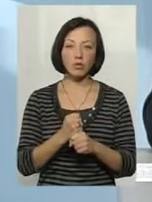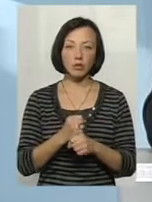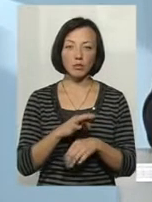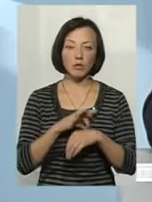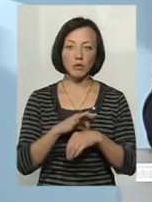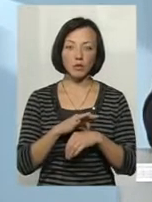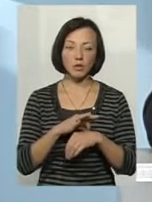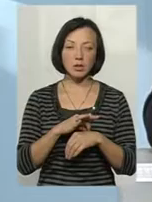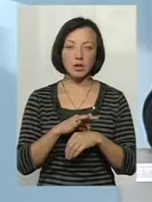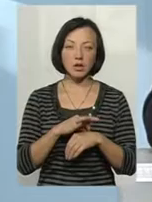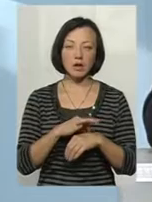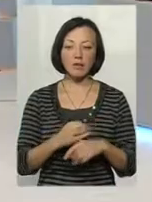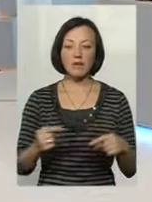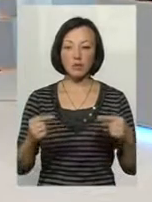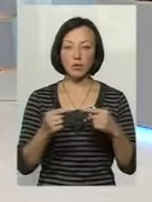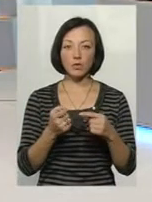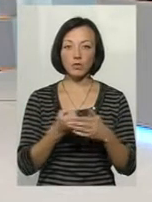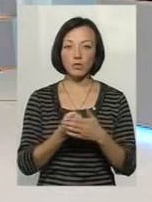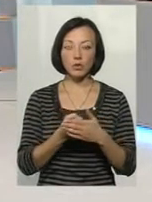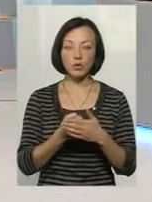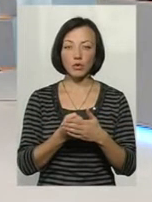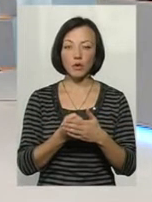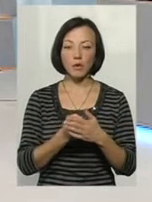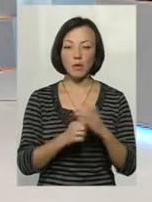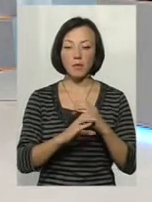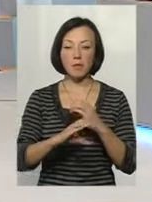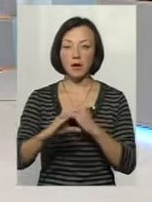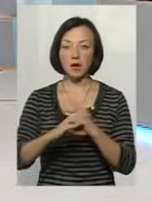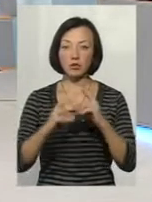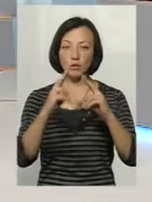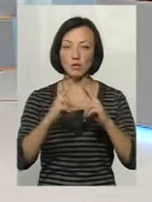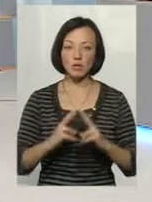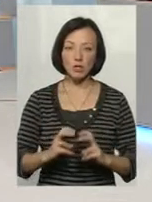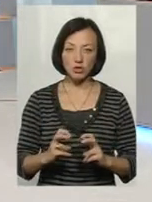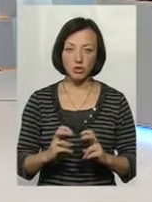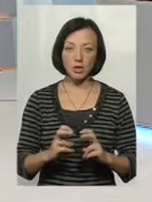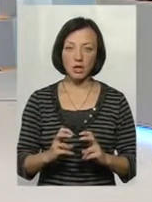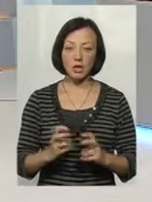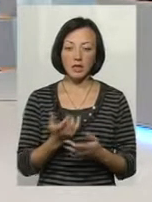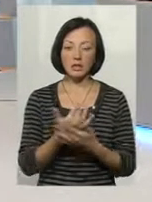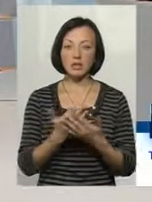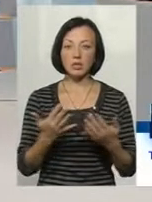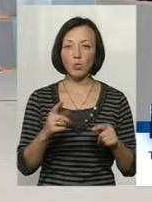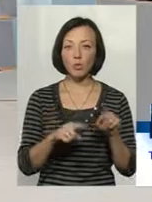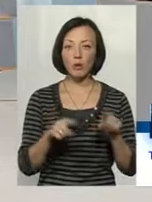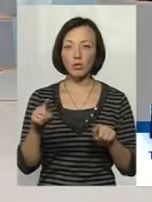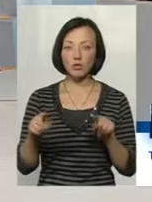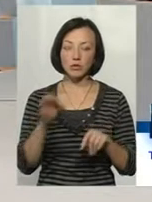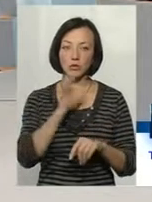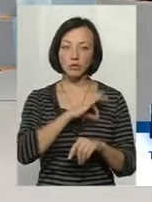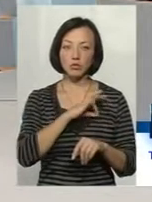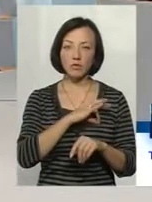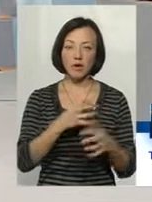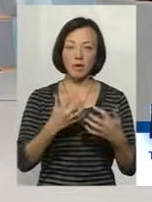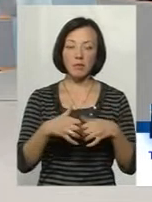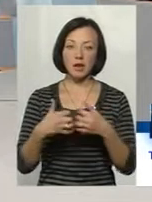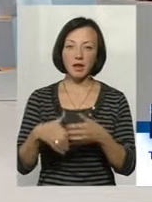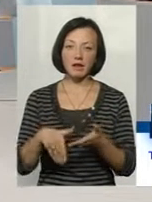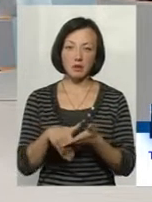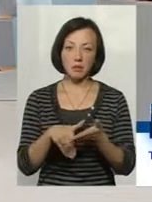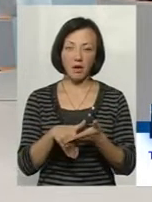проводиться в цьому плані. Відповідно до стану мереж проводиться їх обстеження з різною періодичністю, застосуванням приладних